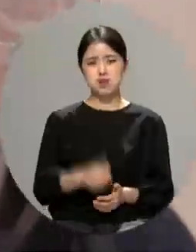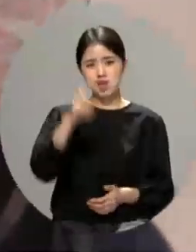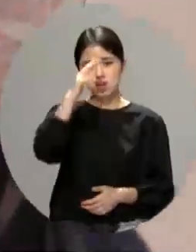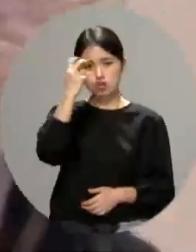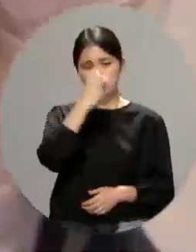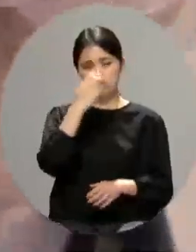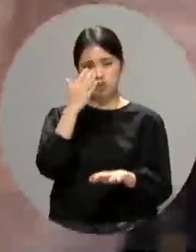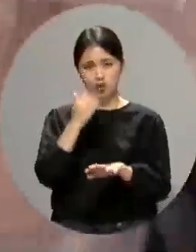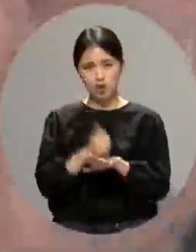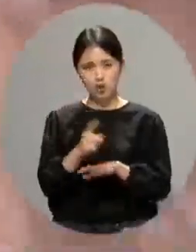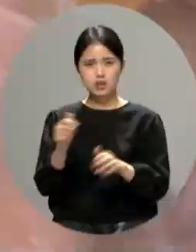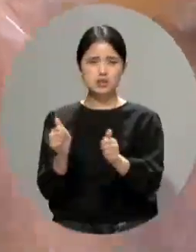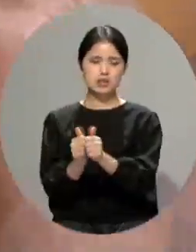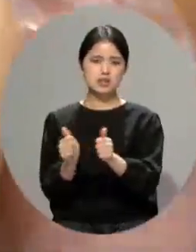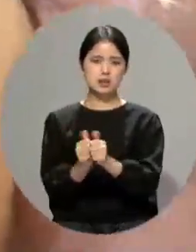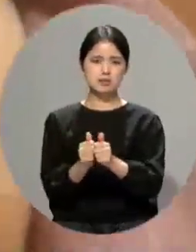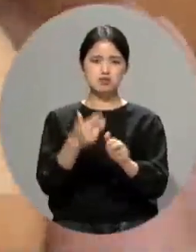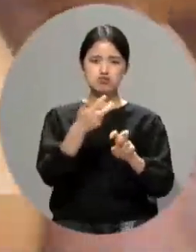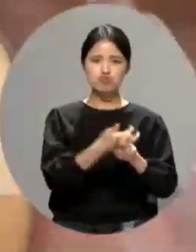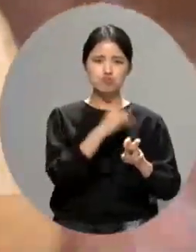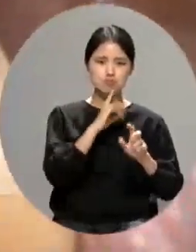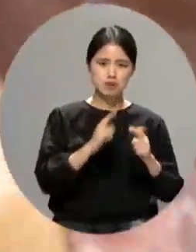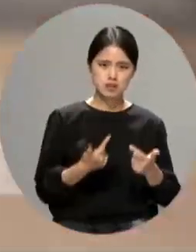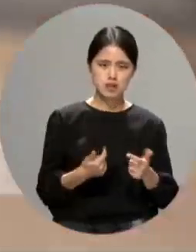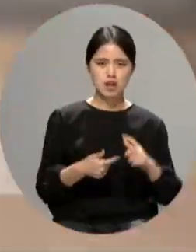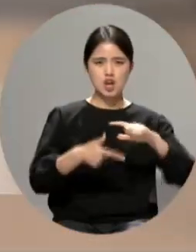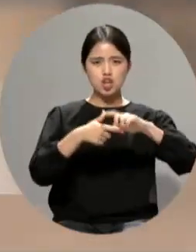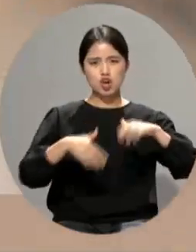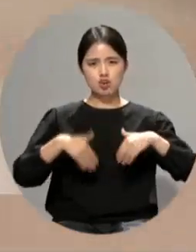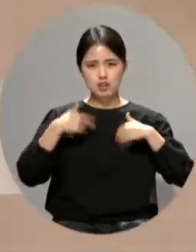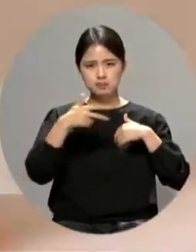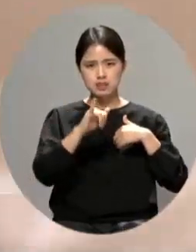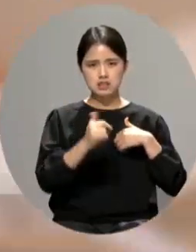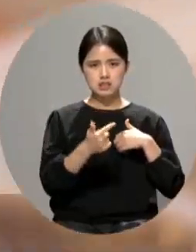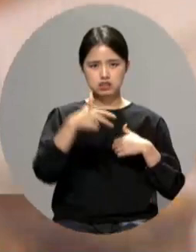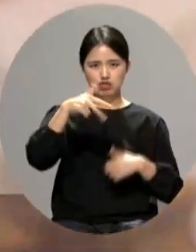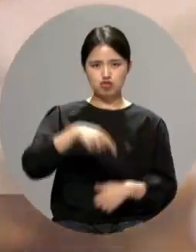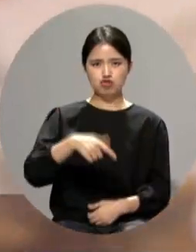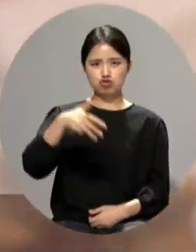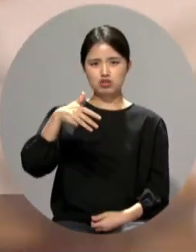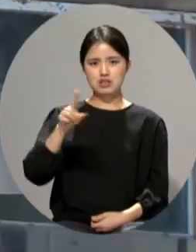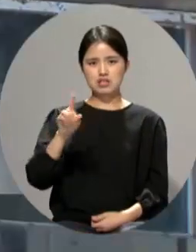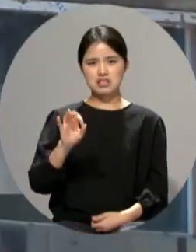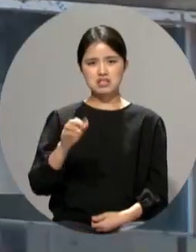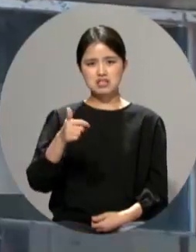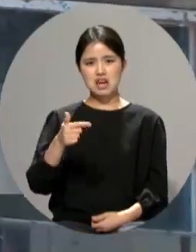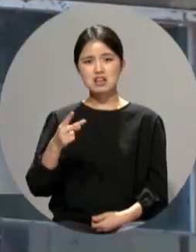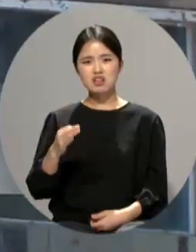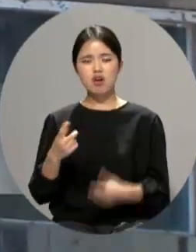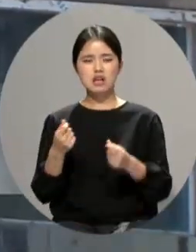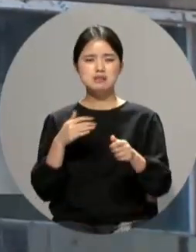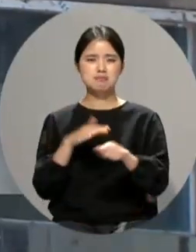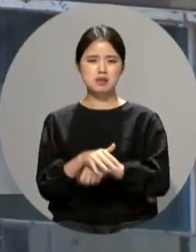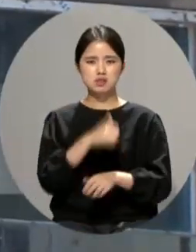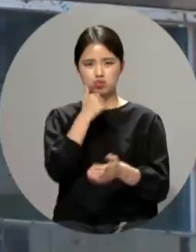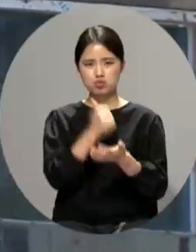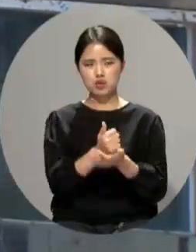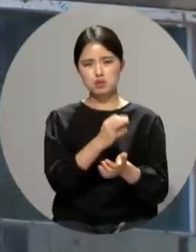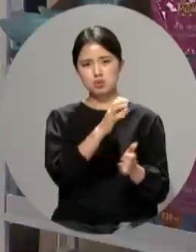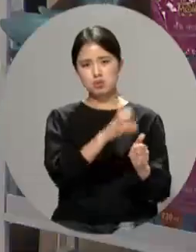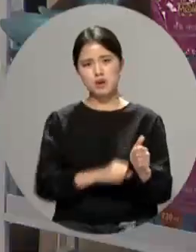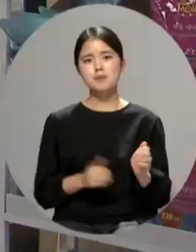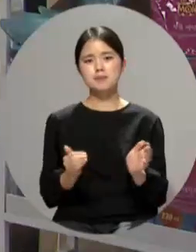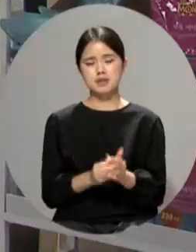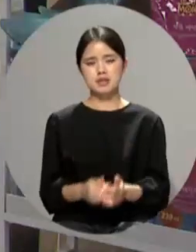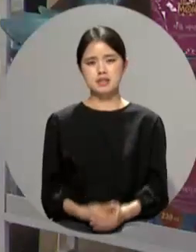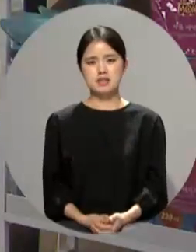수사 결과 이 남성은 무주뿐 아니라 경남 진주, 창녕 등지에서도 같은 방식으로 범행을 벌인 것으로